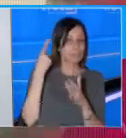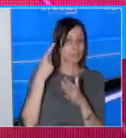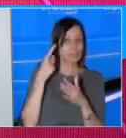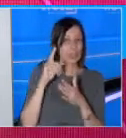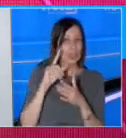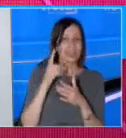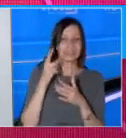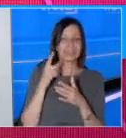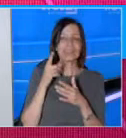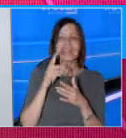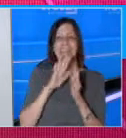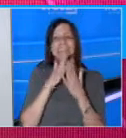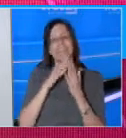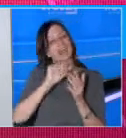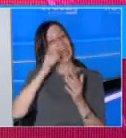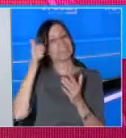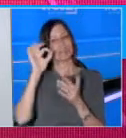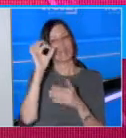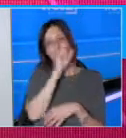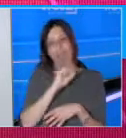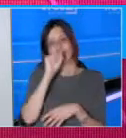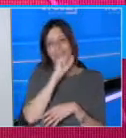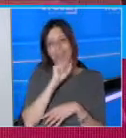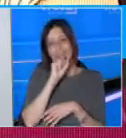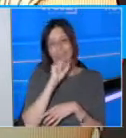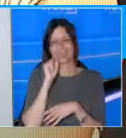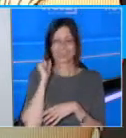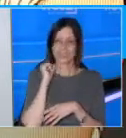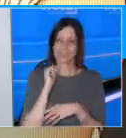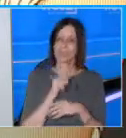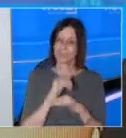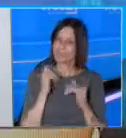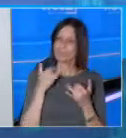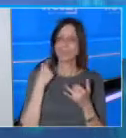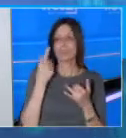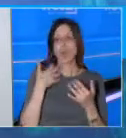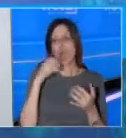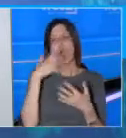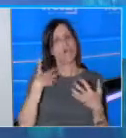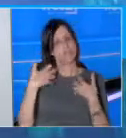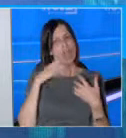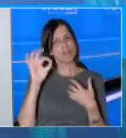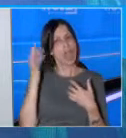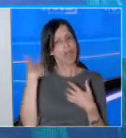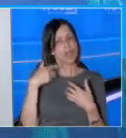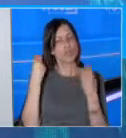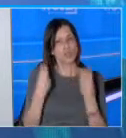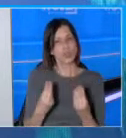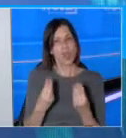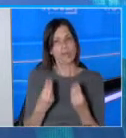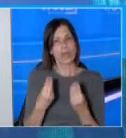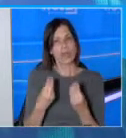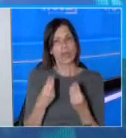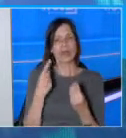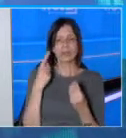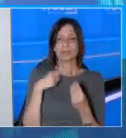לספר השיאים של האירוויזיון. לספר השיאים של האירוויזיון. כן. אני חושב שההופעה שלה הייתה מאוד טובה מבחינה ווקלית,